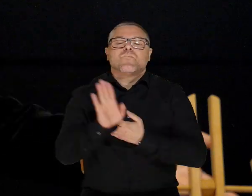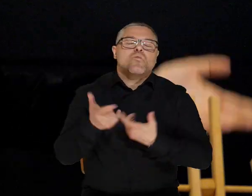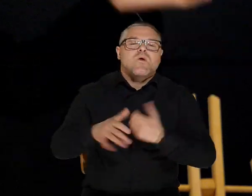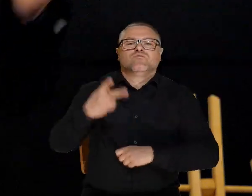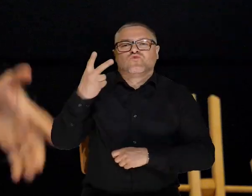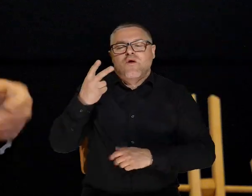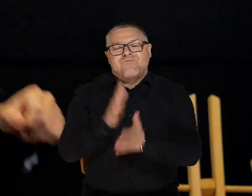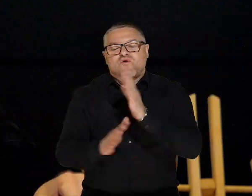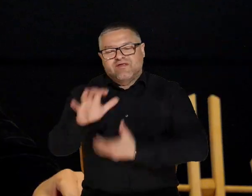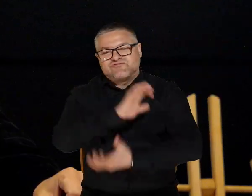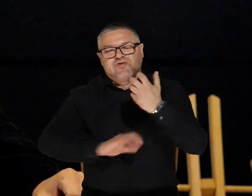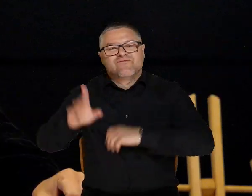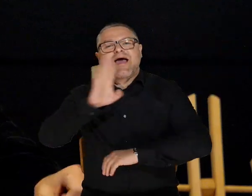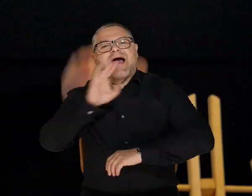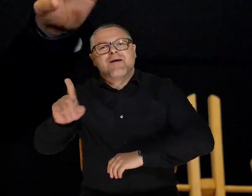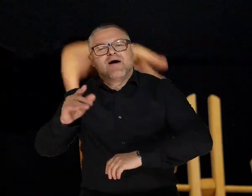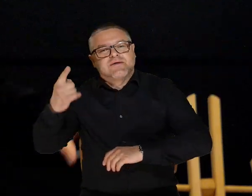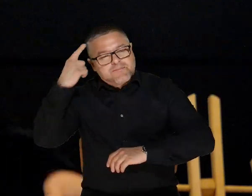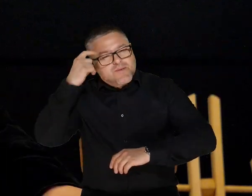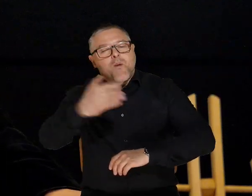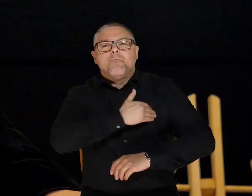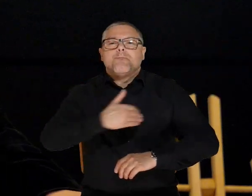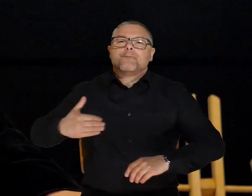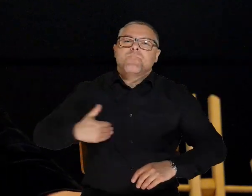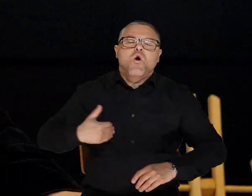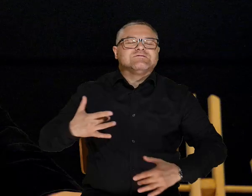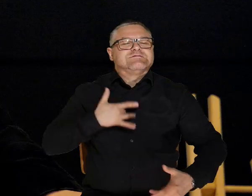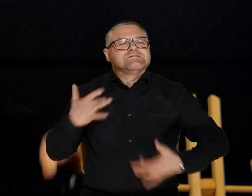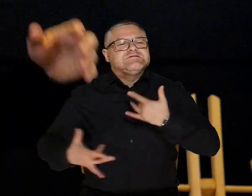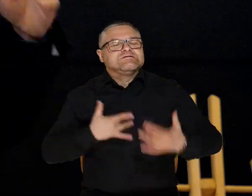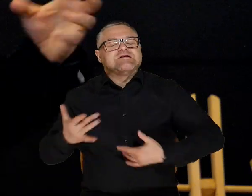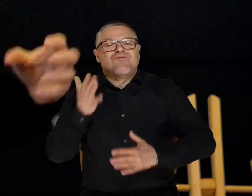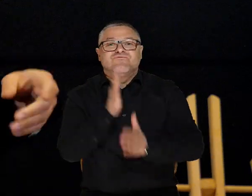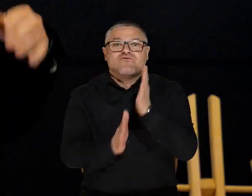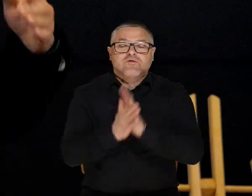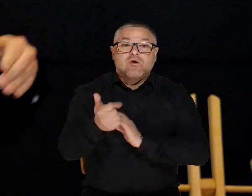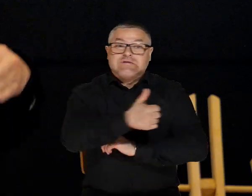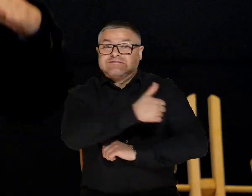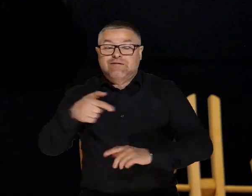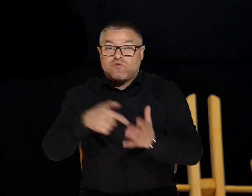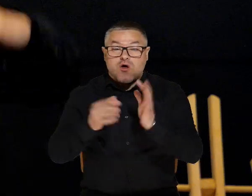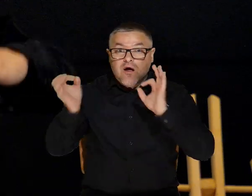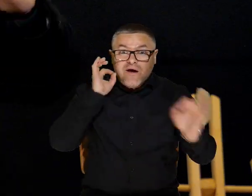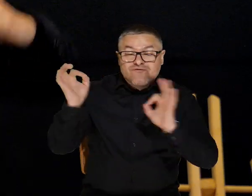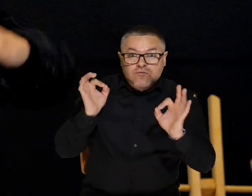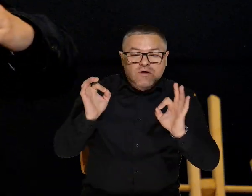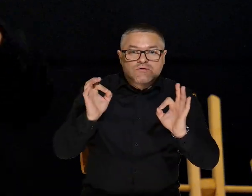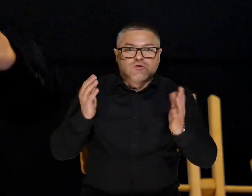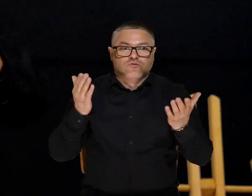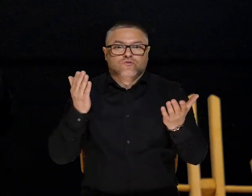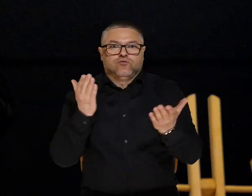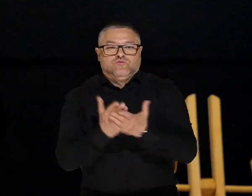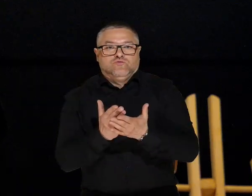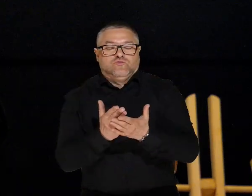Ameryce upamiętnia polskie cierpienia Polaków wojenne, to sama ta informacja już potrafiła osłabić właśnie